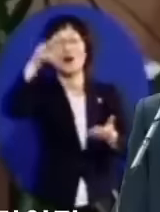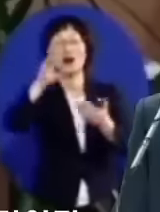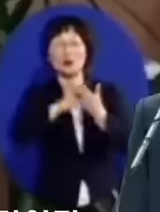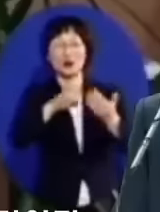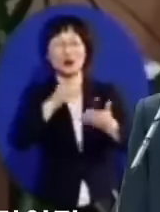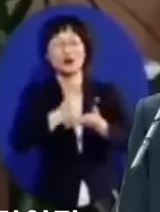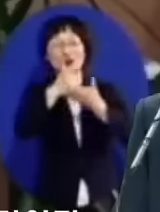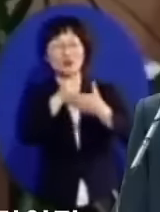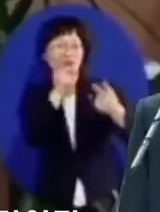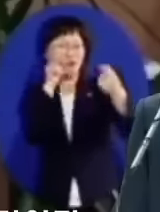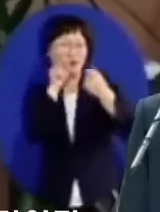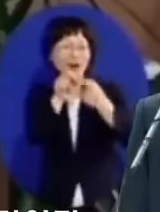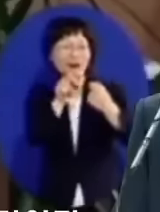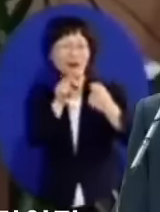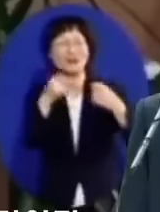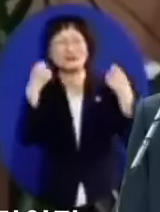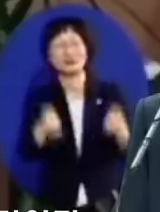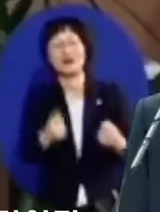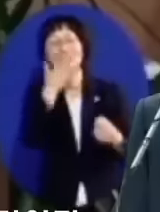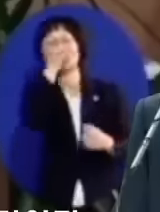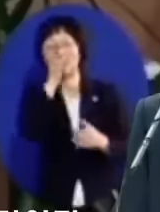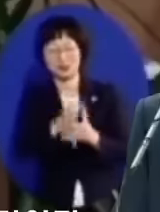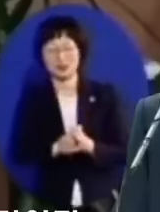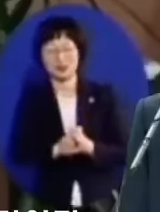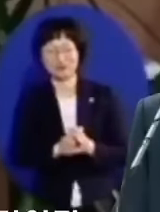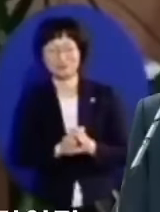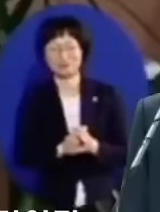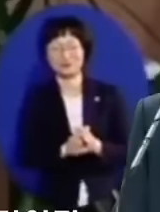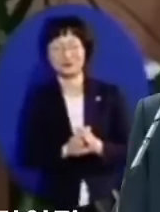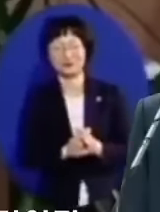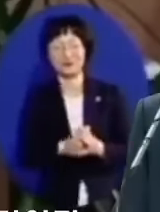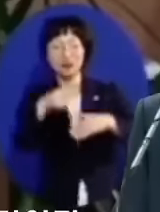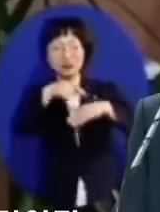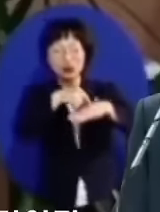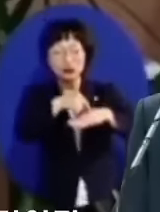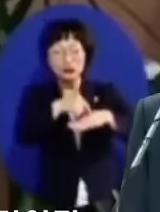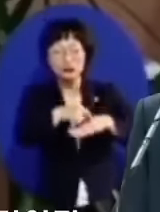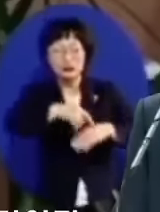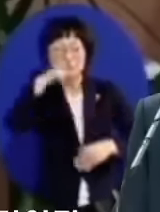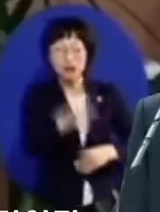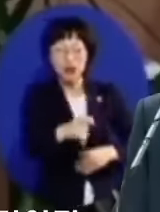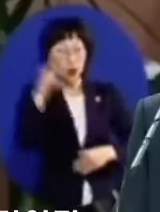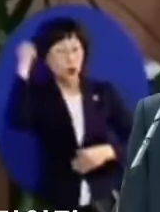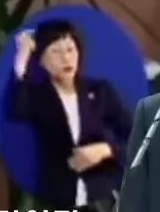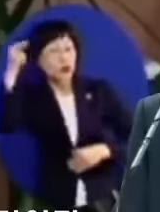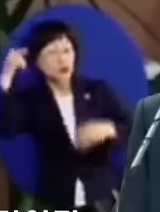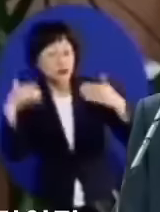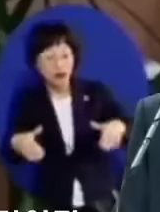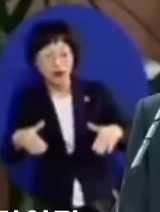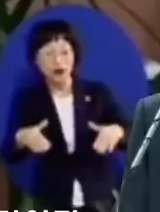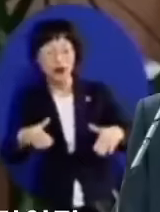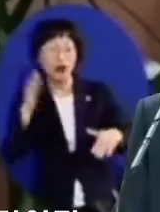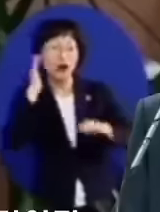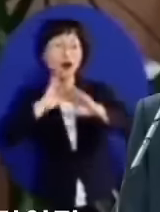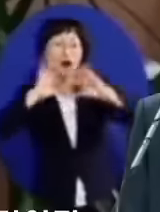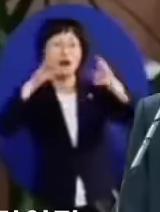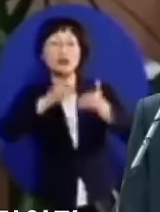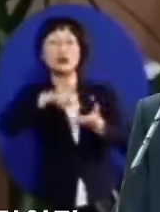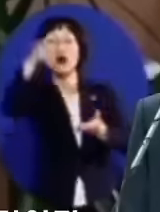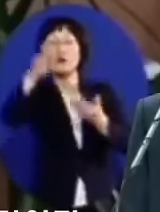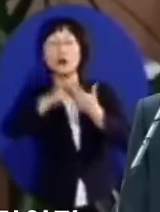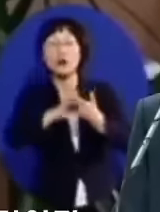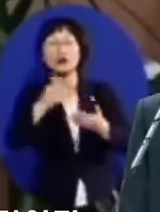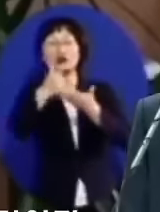주님과 더 가까이 거할 수가 있는 것입니다. 육이 강하고 영이 약할수록 하늘나라 가면